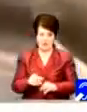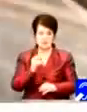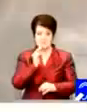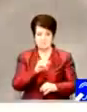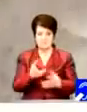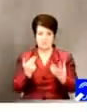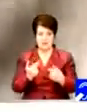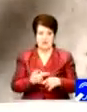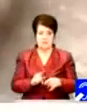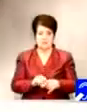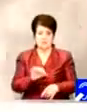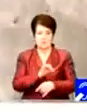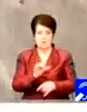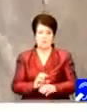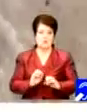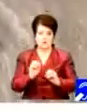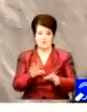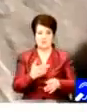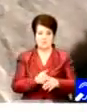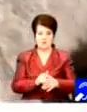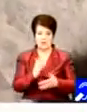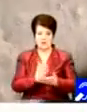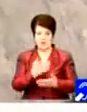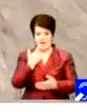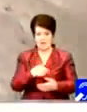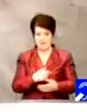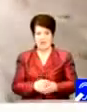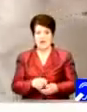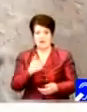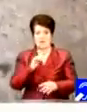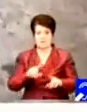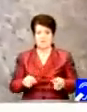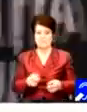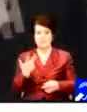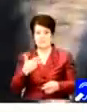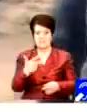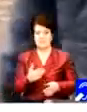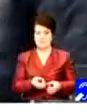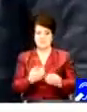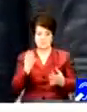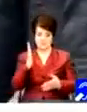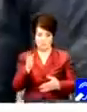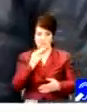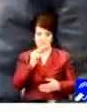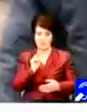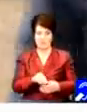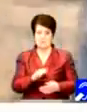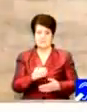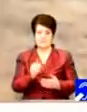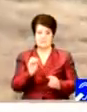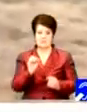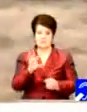a predat drogurile pe care le avea asupra sa. Cei doi comercianți au fost reținuți pentru 30 de zile, iar dacă vor fi găsiți vinovați, riscă până